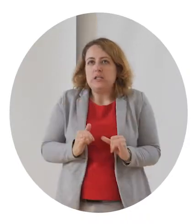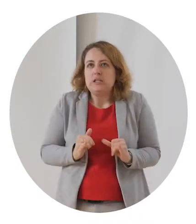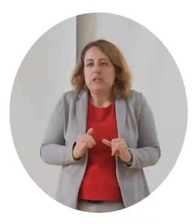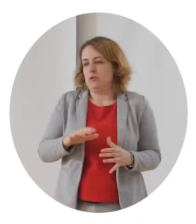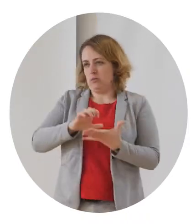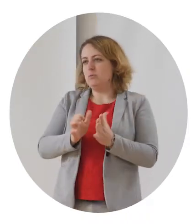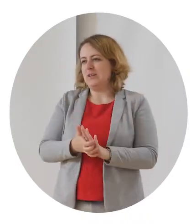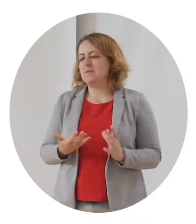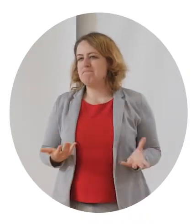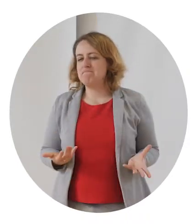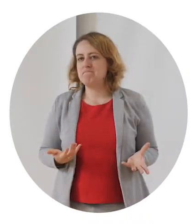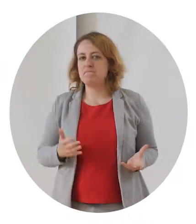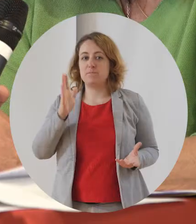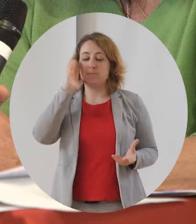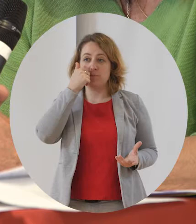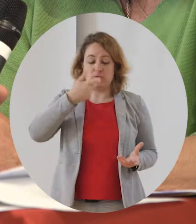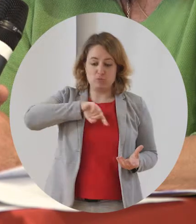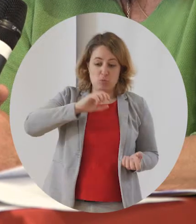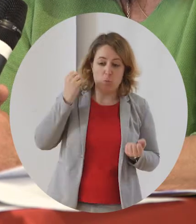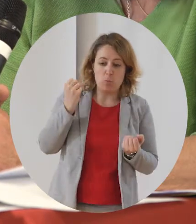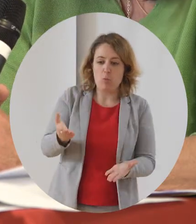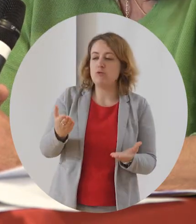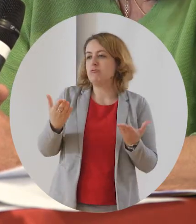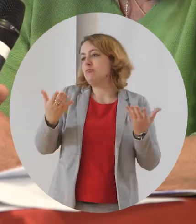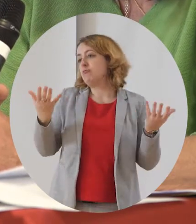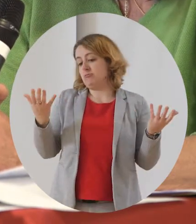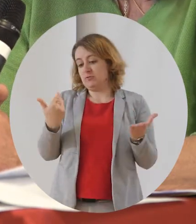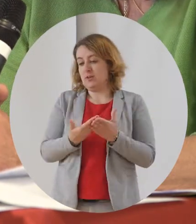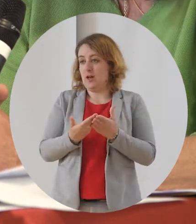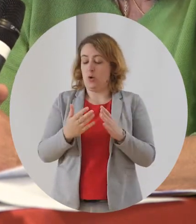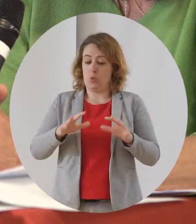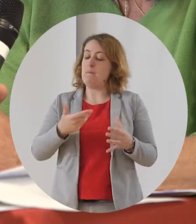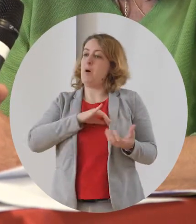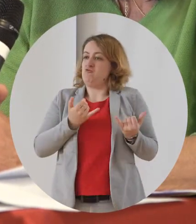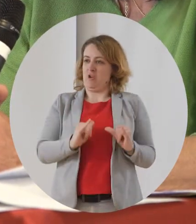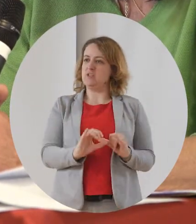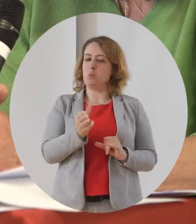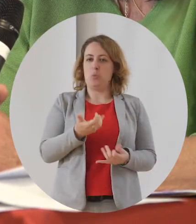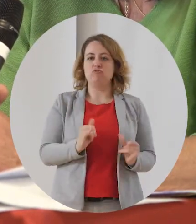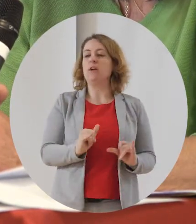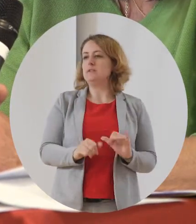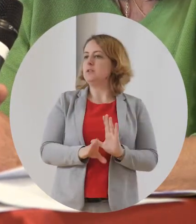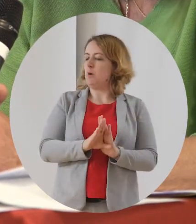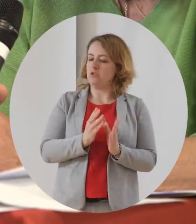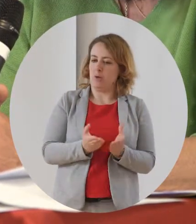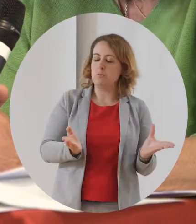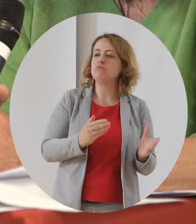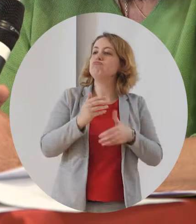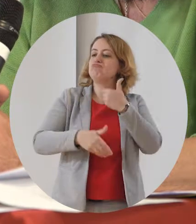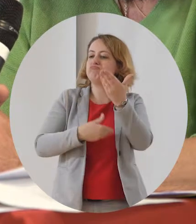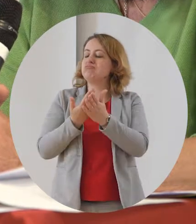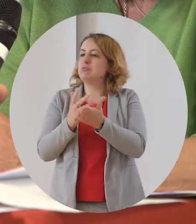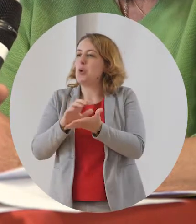heures en classe, c'est difficile. Donc, on va pouvoir proposer ça d'abord sur des travails sur chaise, et puis ensuite, en augmentant